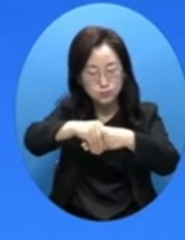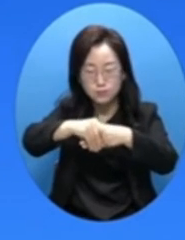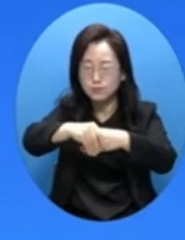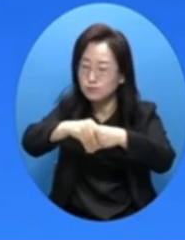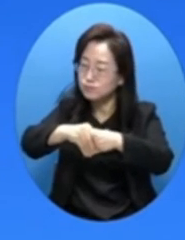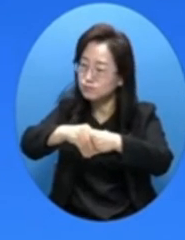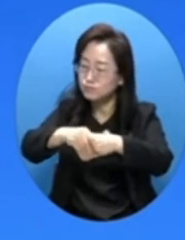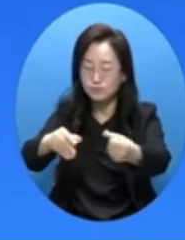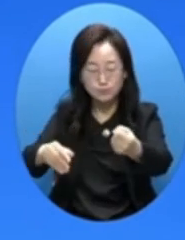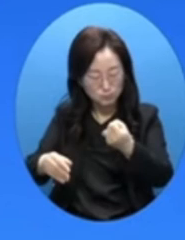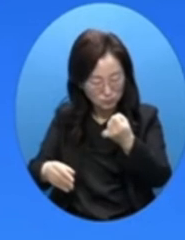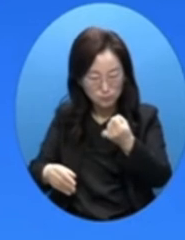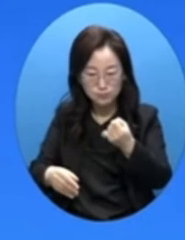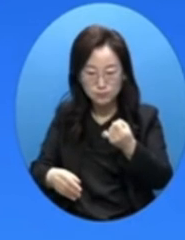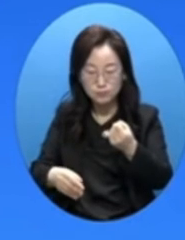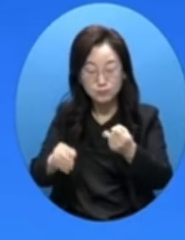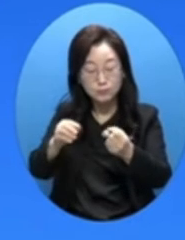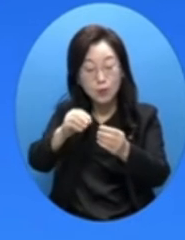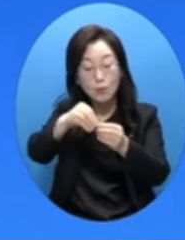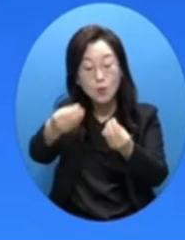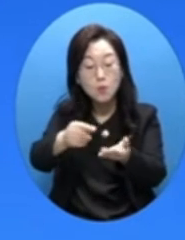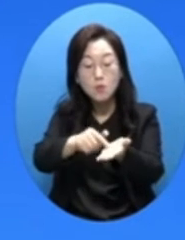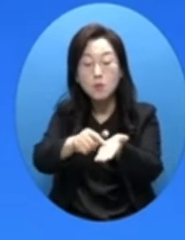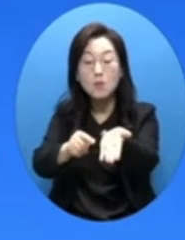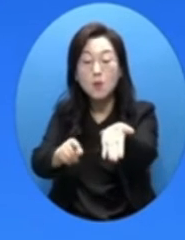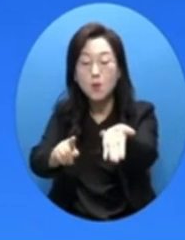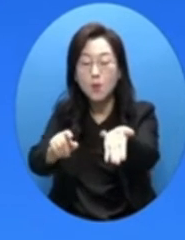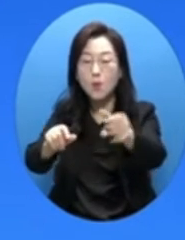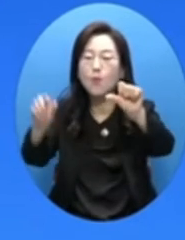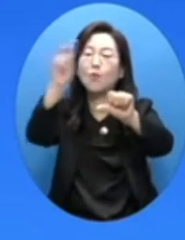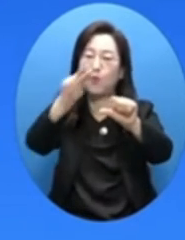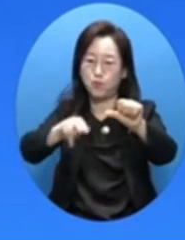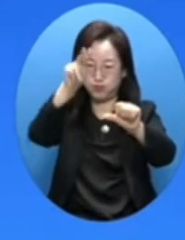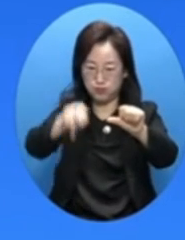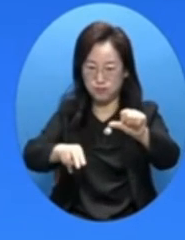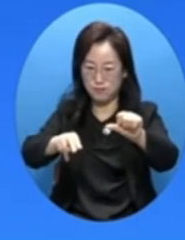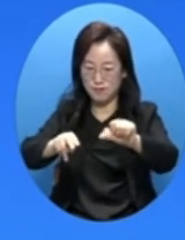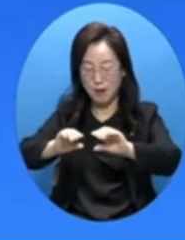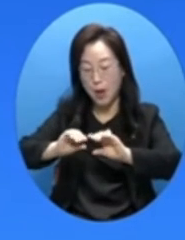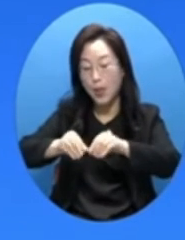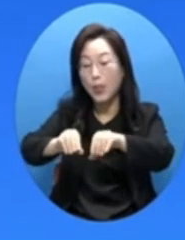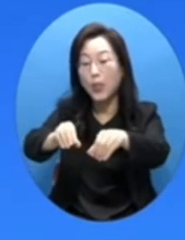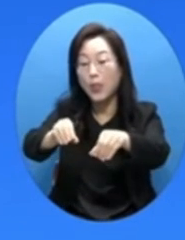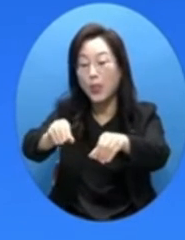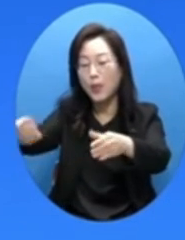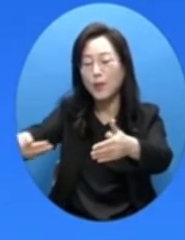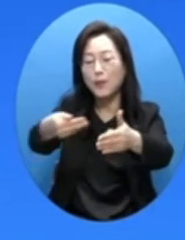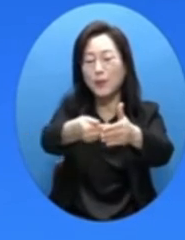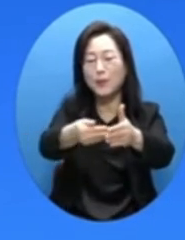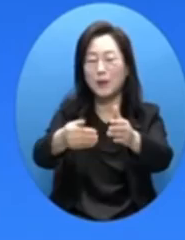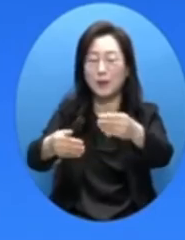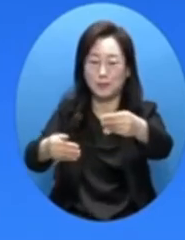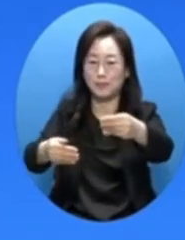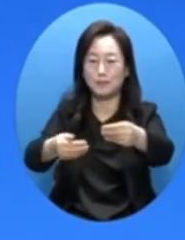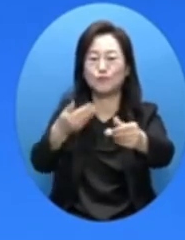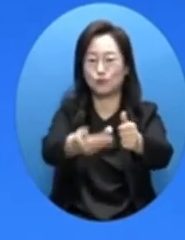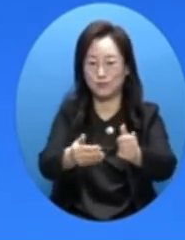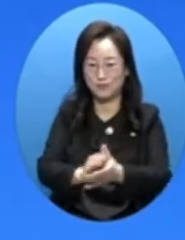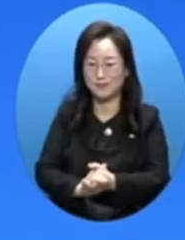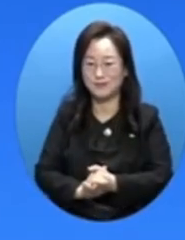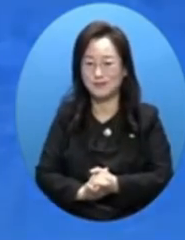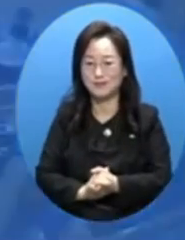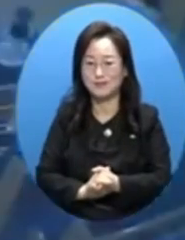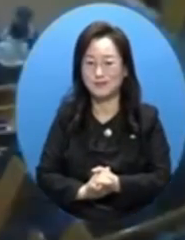이렇게 일하는 분한테 펴서 보이니까 5불짜리 하나를 딱 똘똘 말아가고 딱 쥐어주고 나가셨어요. 할렐루야.